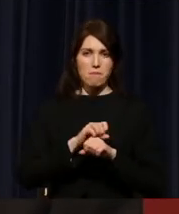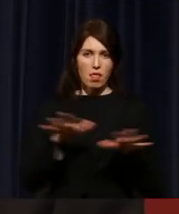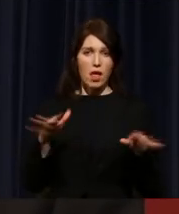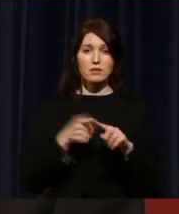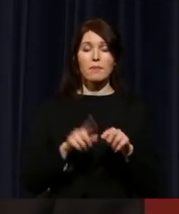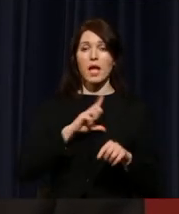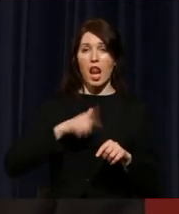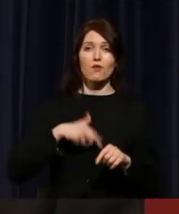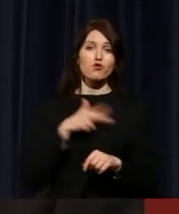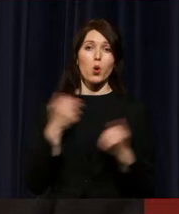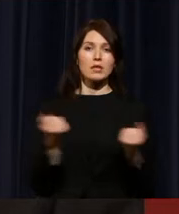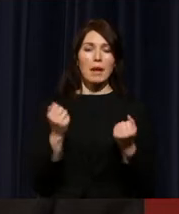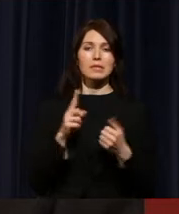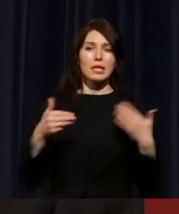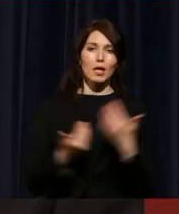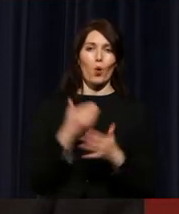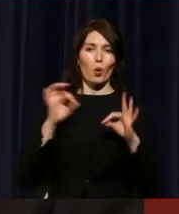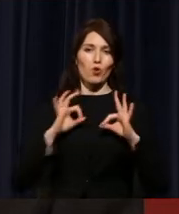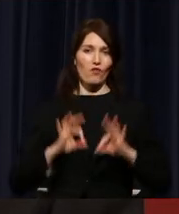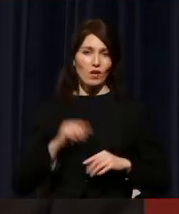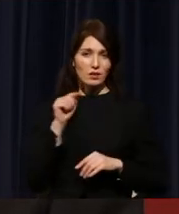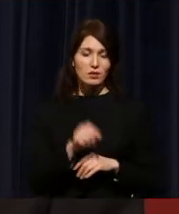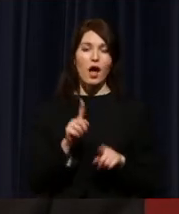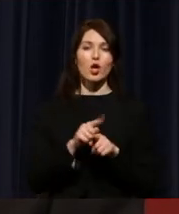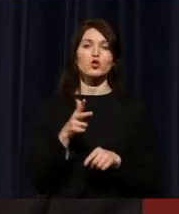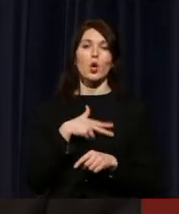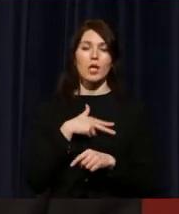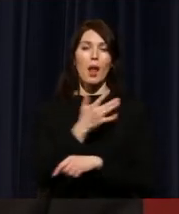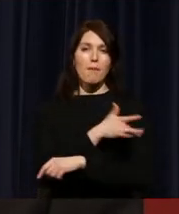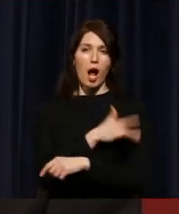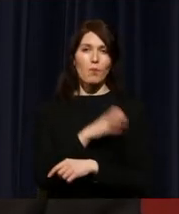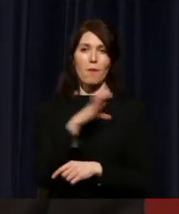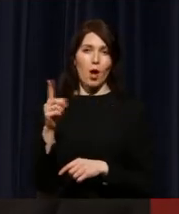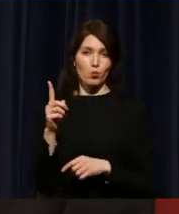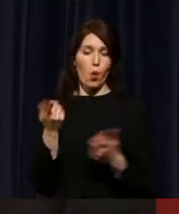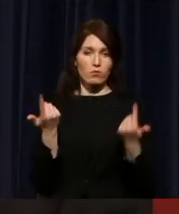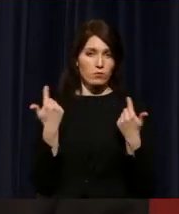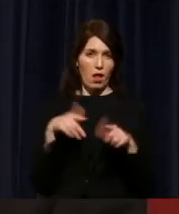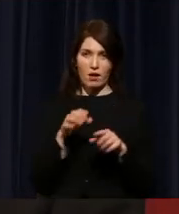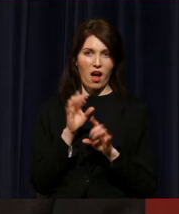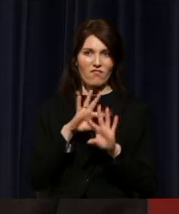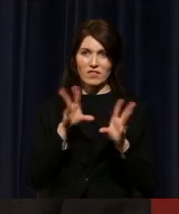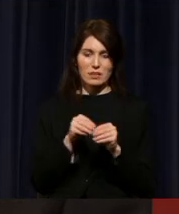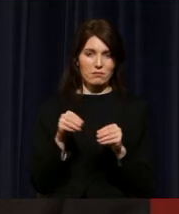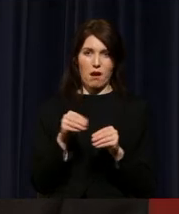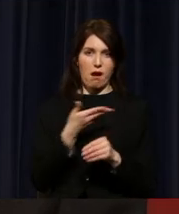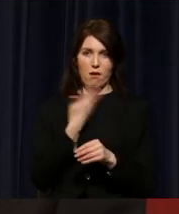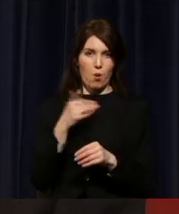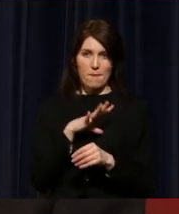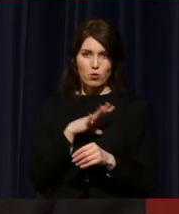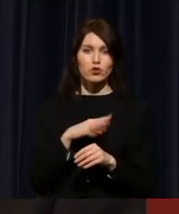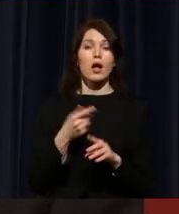Latvijā sociālais darbs ir jauna profesija, un sociālie pakalpojumi Padomju Savienībā vispār nepastāvēja kā tādi. Un līdz ar